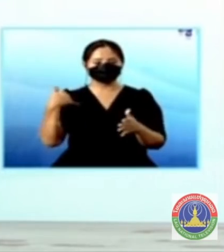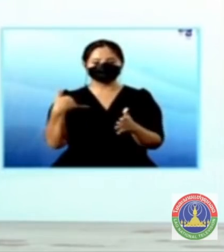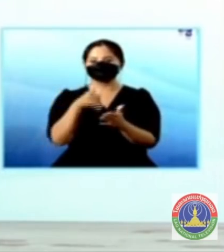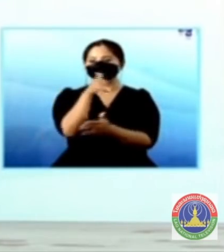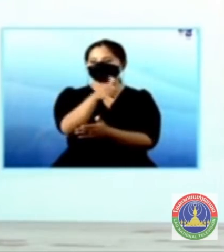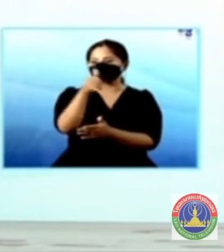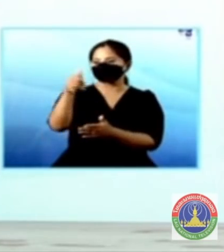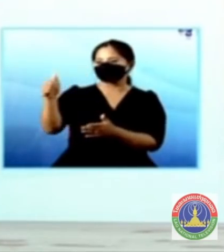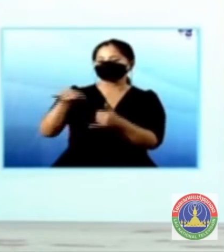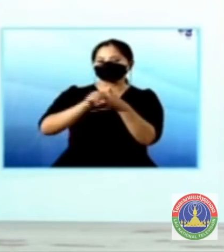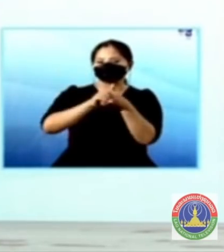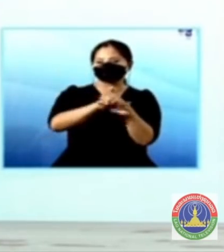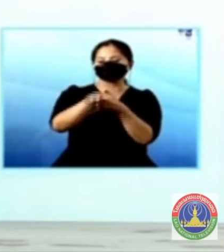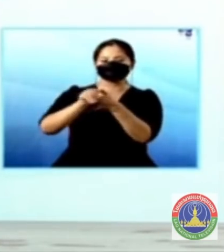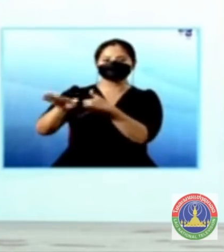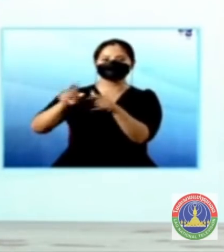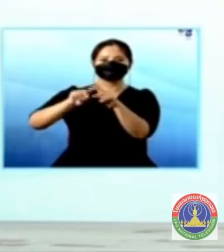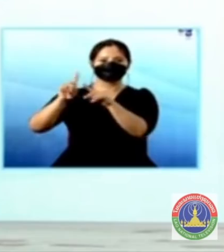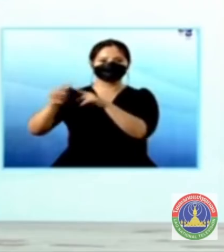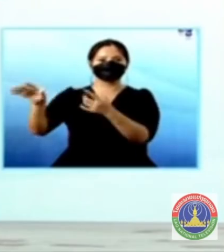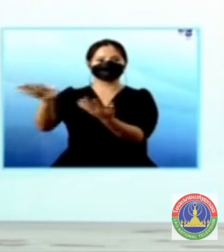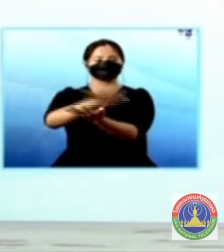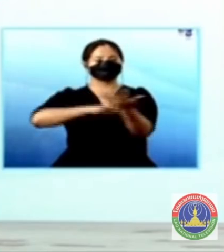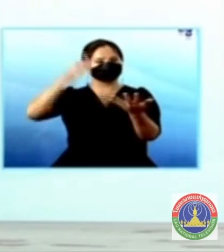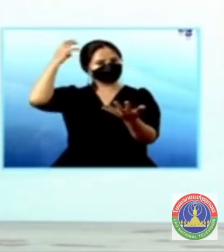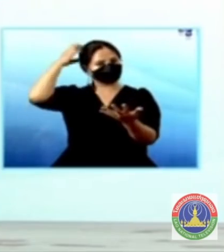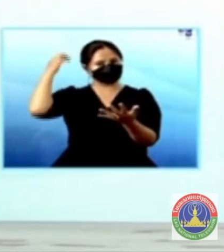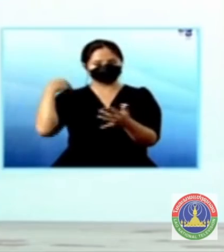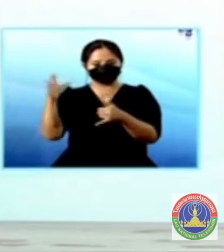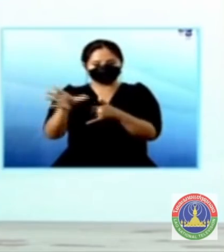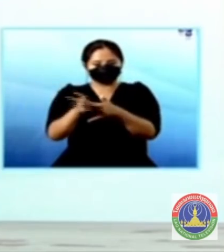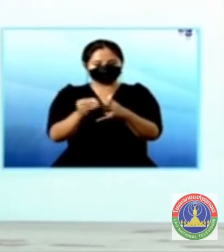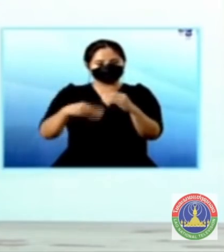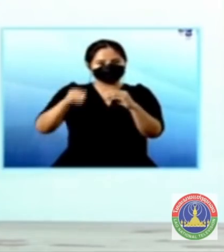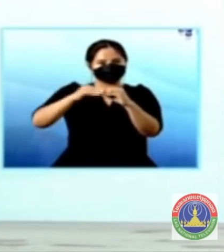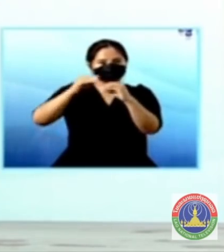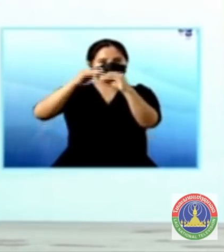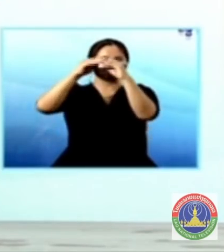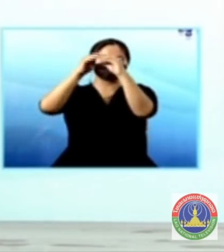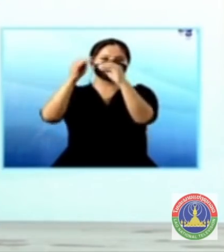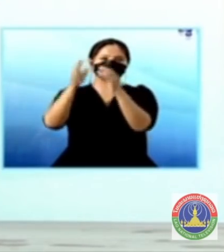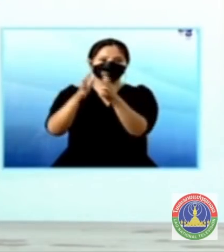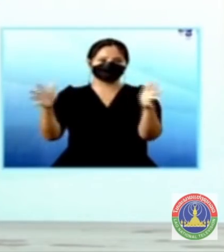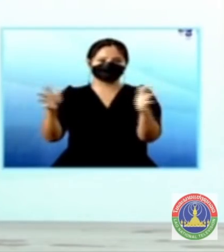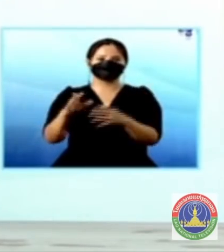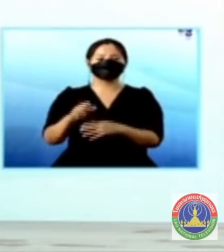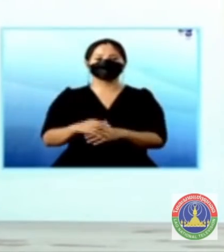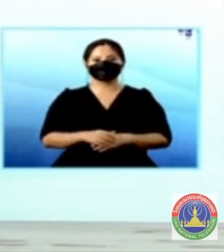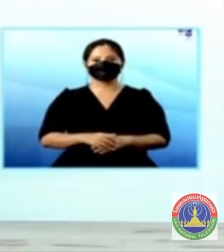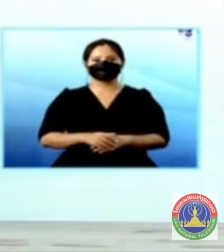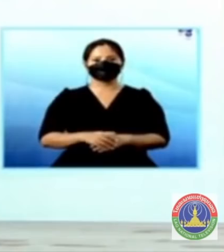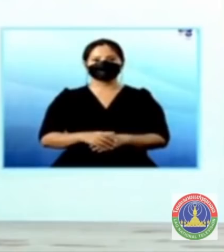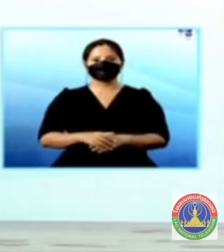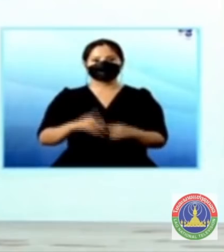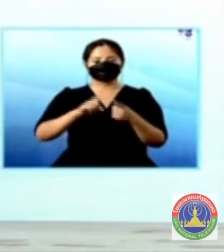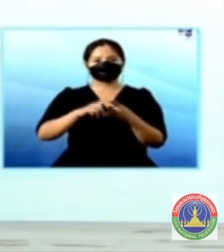ในการปกป้องตนเองก็ยังบ่ทันสูงพอเพียงใดซึ่งพวกเขาบ่สามารถเบิ่งเห็นด้วยตาเป้าเสื้อ